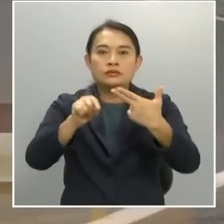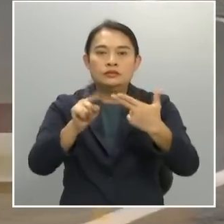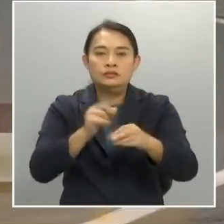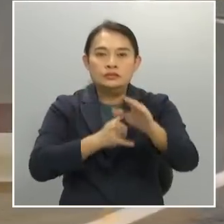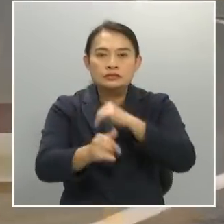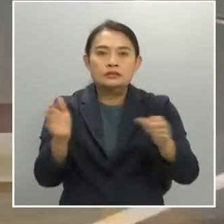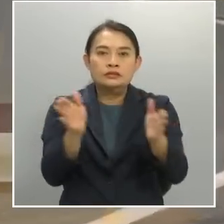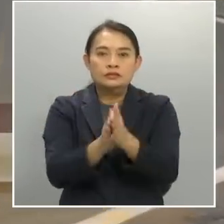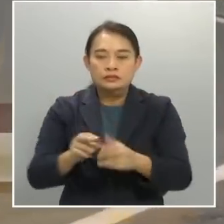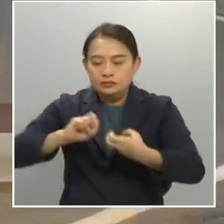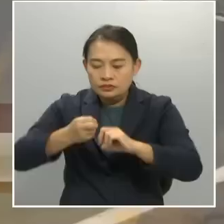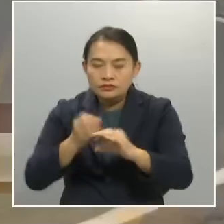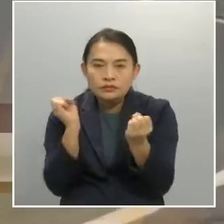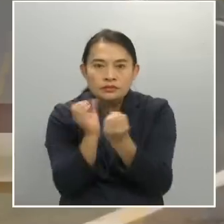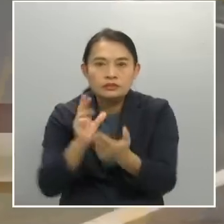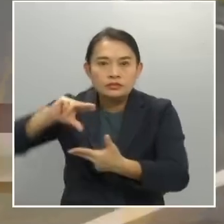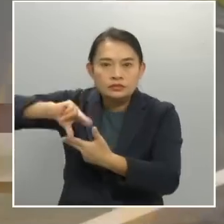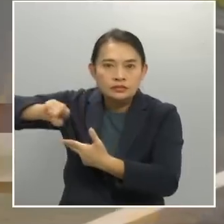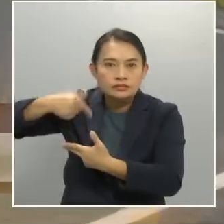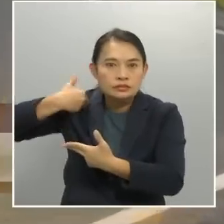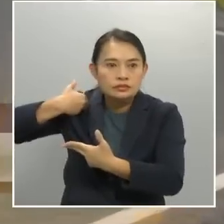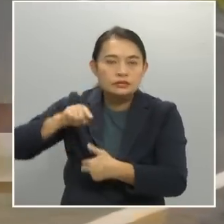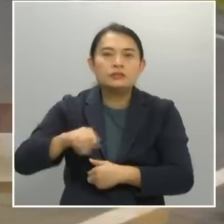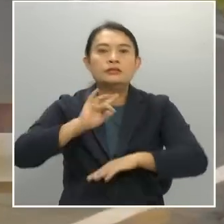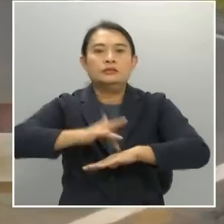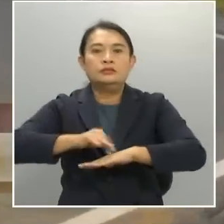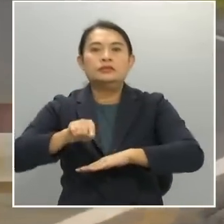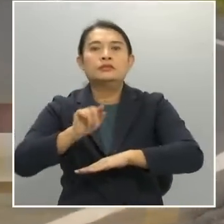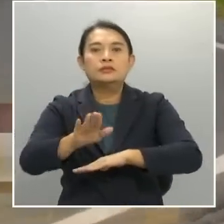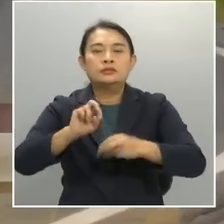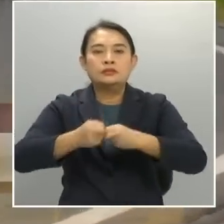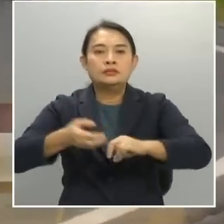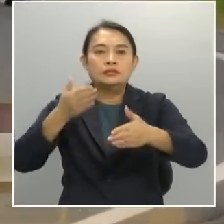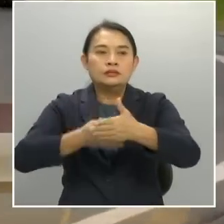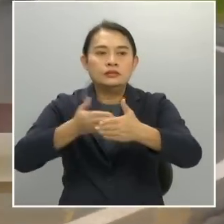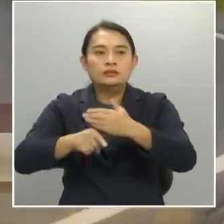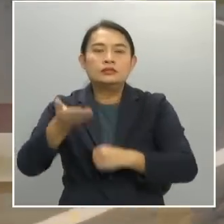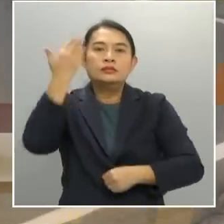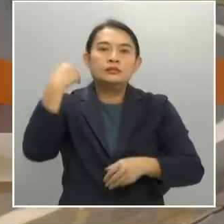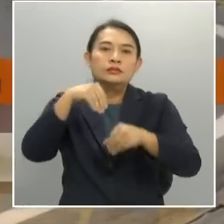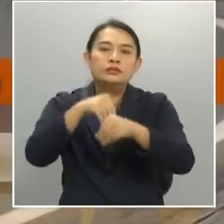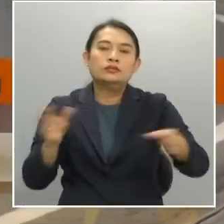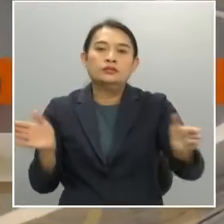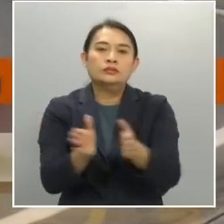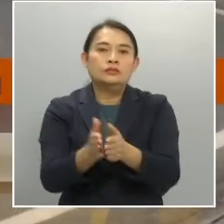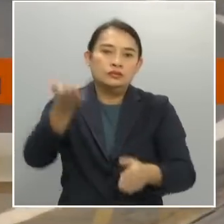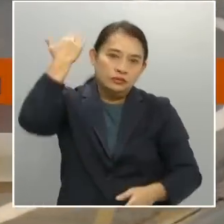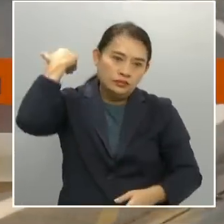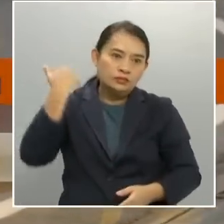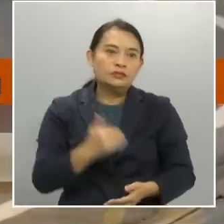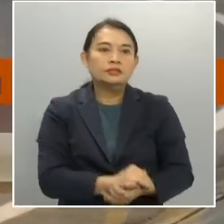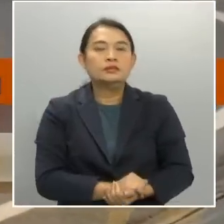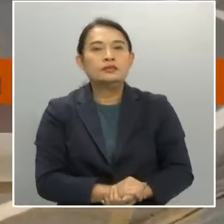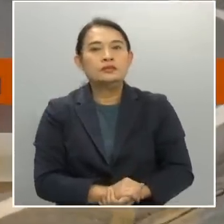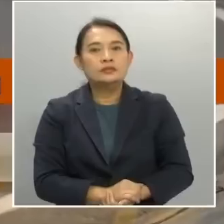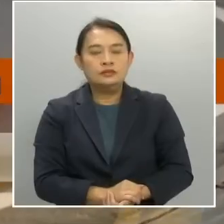พรรคพลังประชารัฐหรือไม่มันมีผลกระทบโดยธรรมชาติอยู่แล้วเพราะเมื่อก่อนเคยอยู่ฐานเดียวกันแล้วก็บอกต่อไปอีก